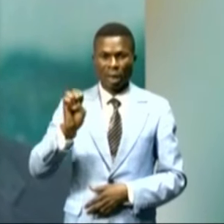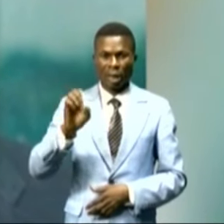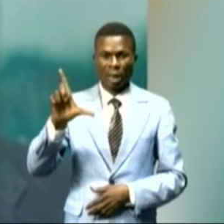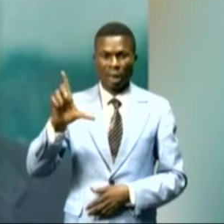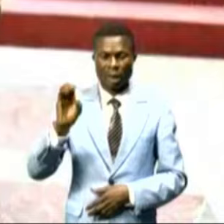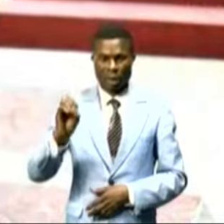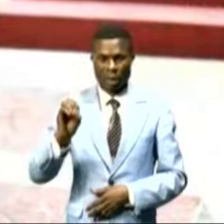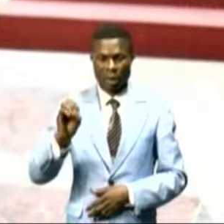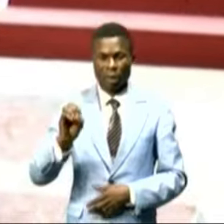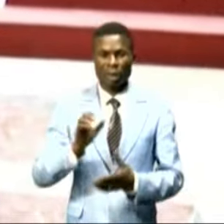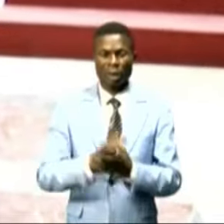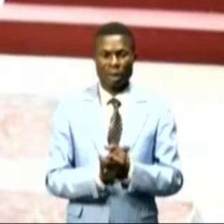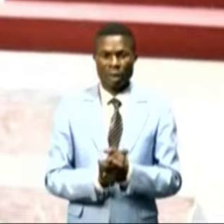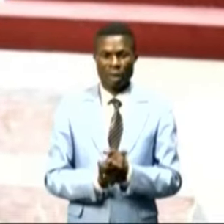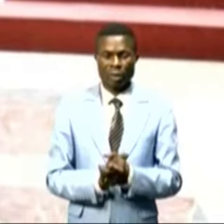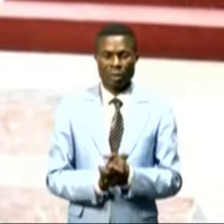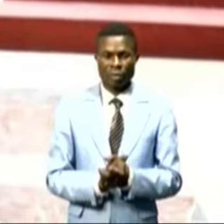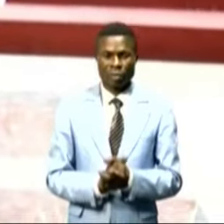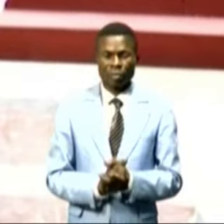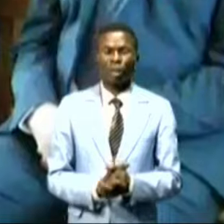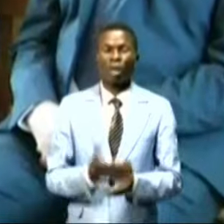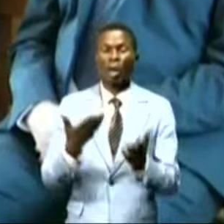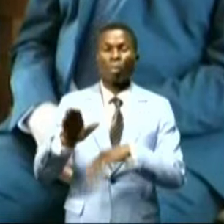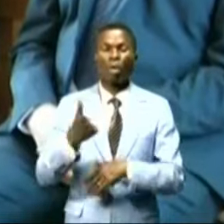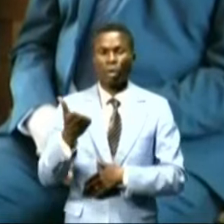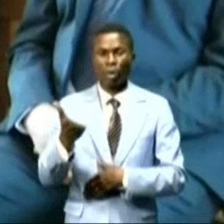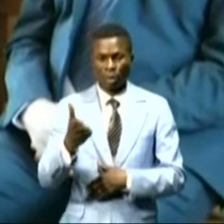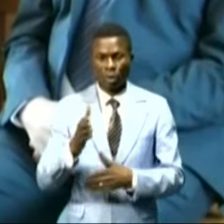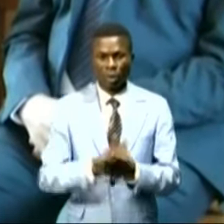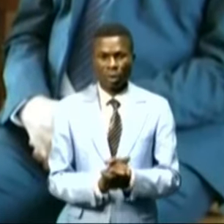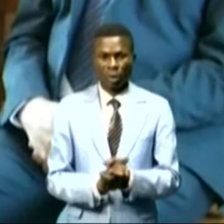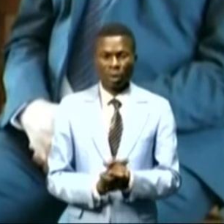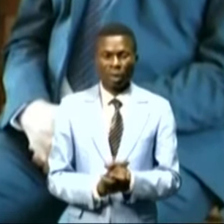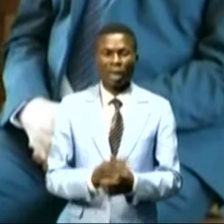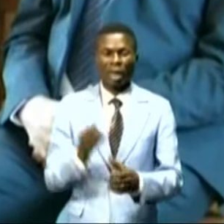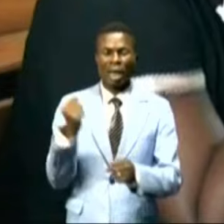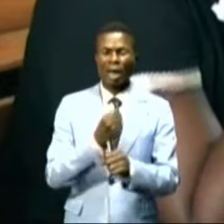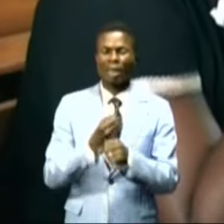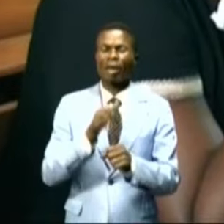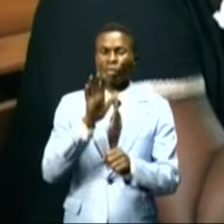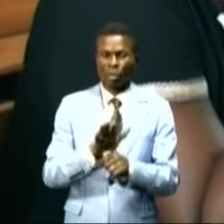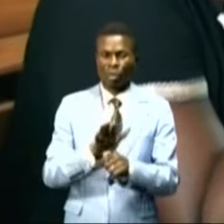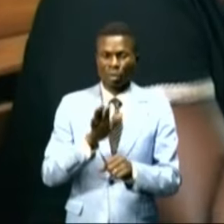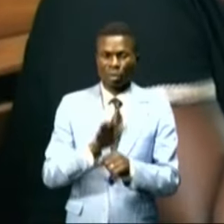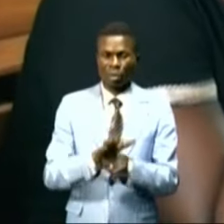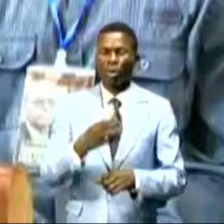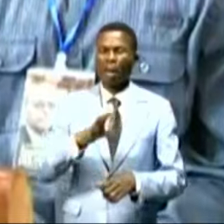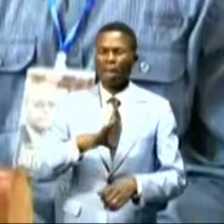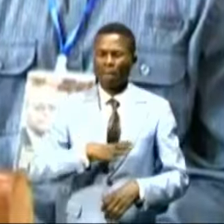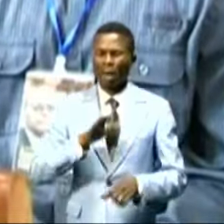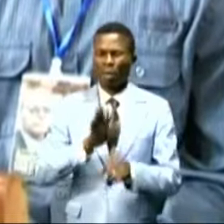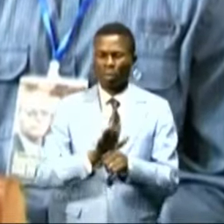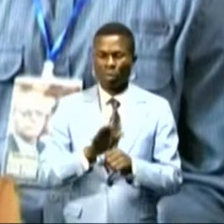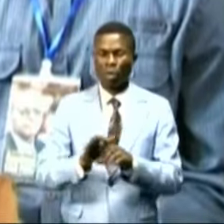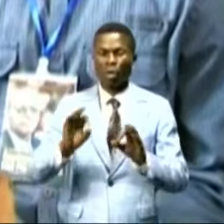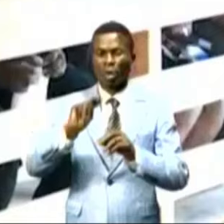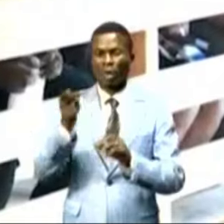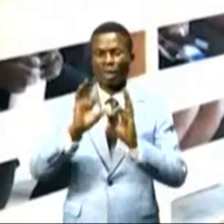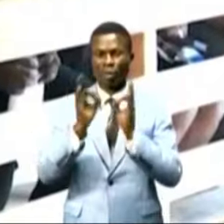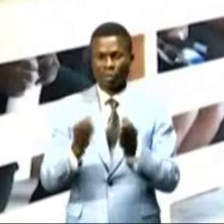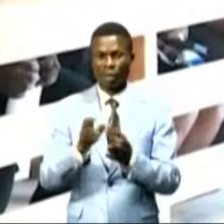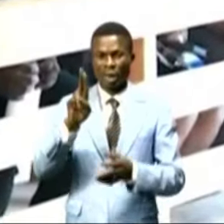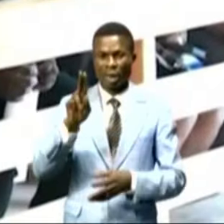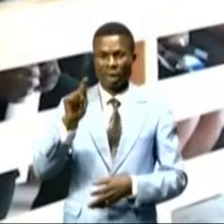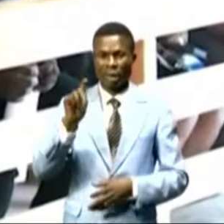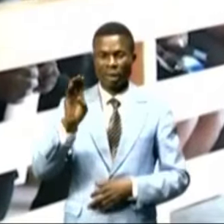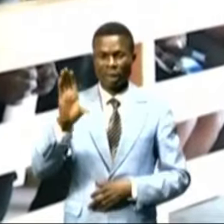ce départ brutal qui vous a arraché à la vie a causé d'énormes ravages dans le cœur de votre deuxième famille. Car l'RTNC est